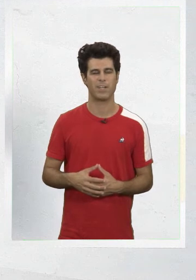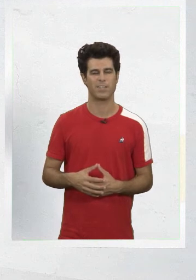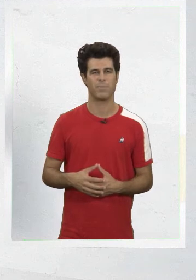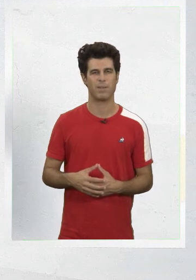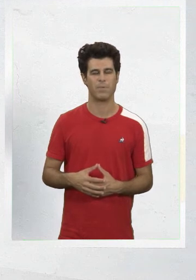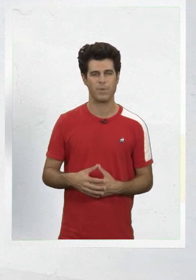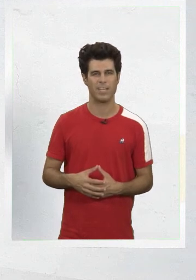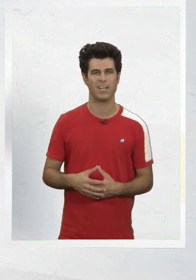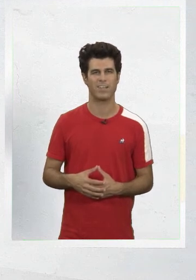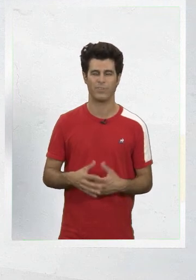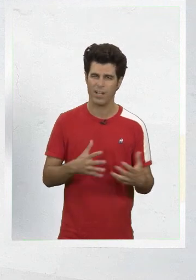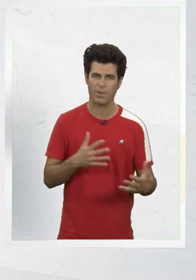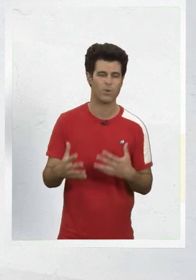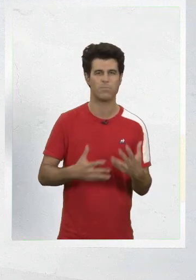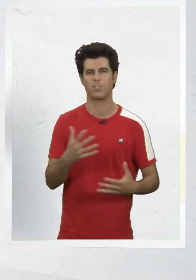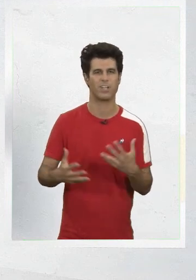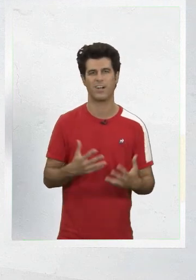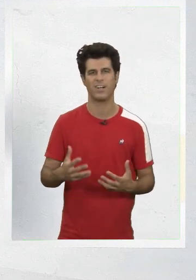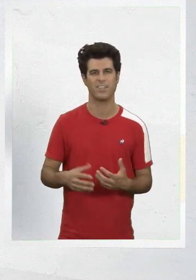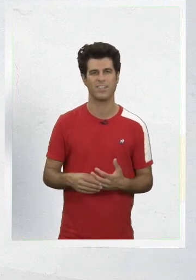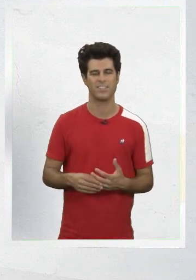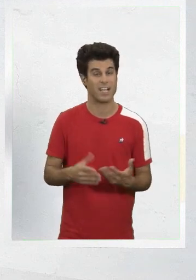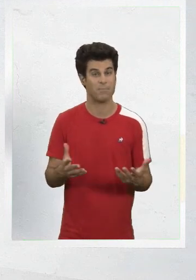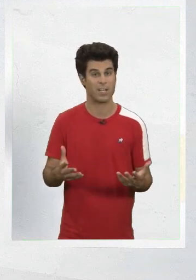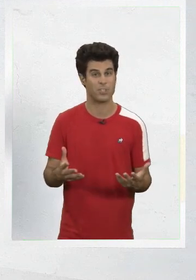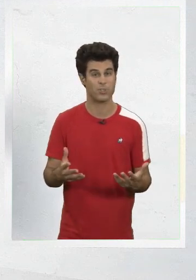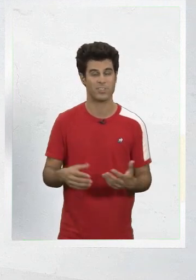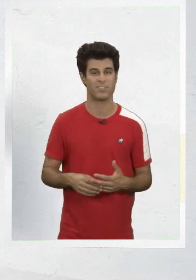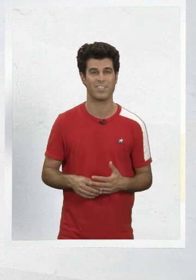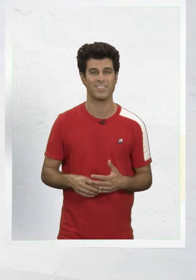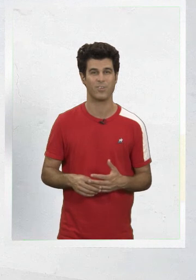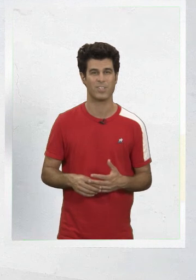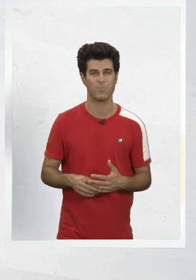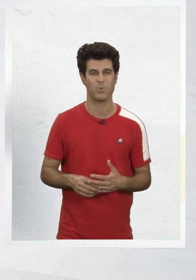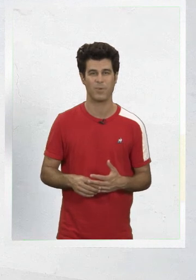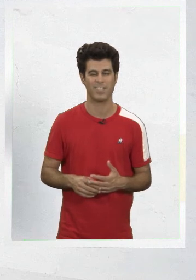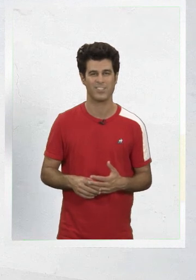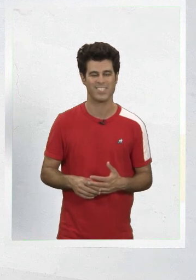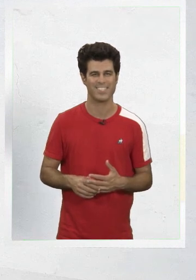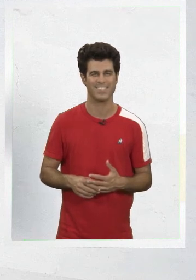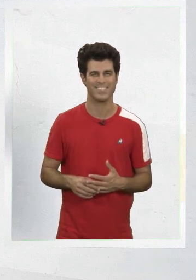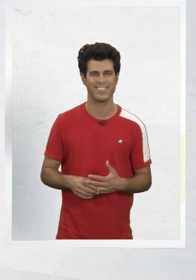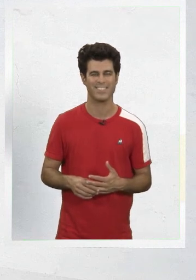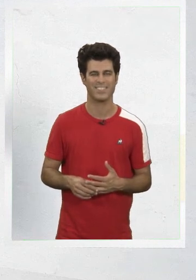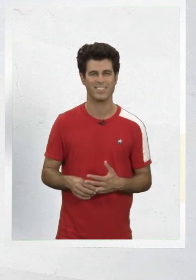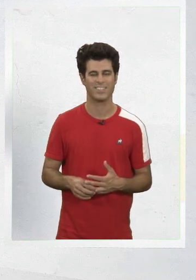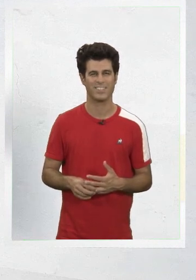שאתה מקדמל מבילה וגם מכל מה שקרה? זה היה גם בחדשות, הבנתי, כל הסיפור המרגש הזה.